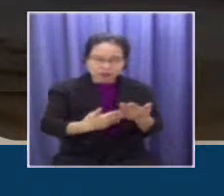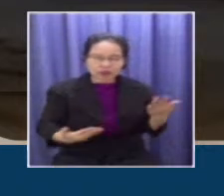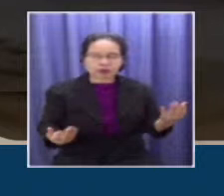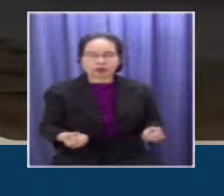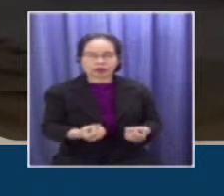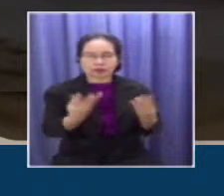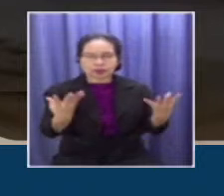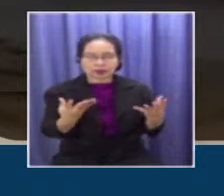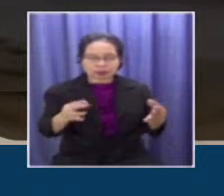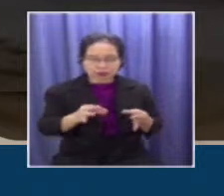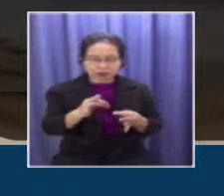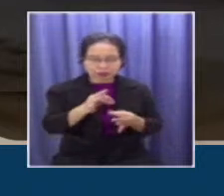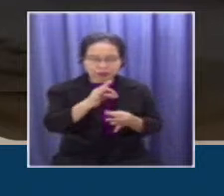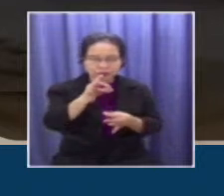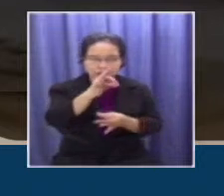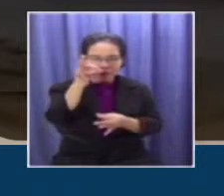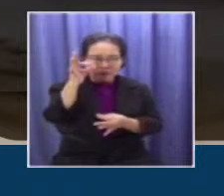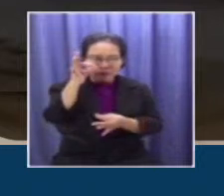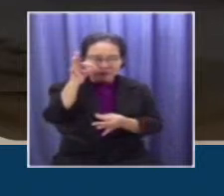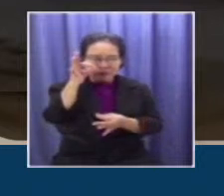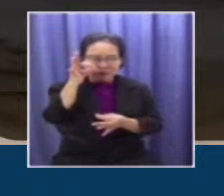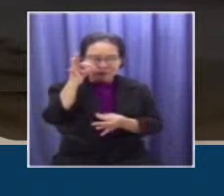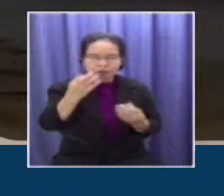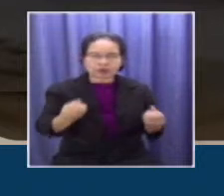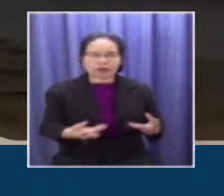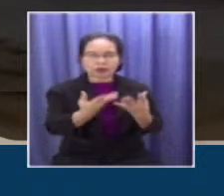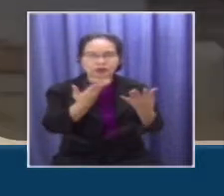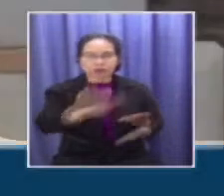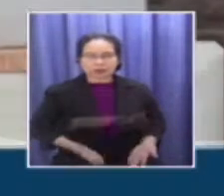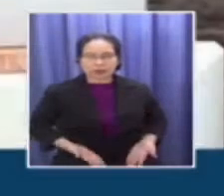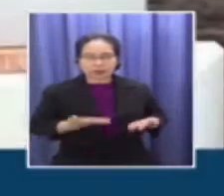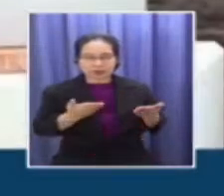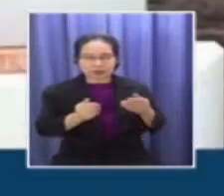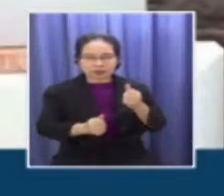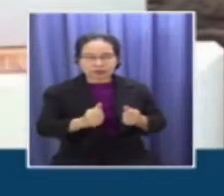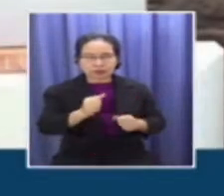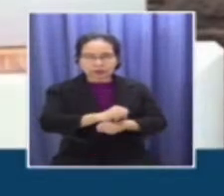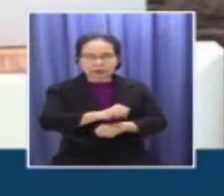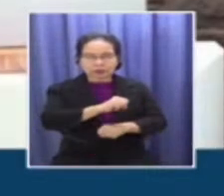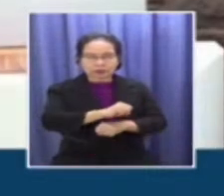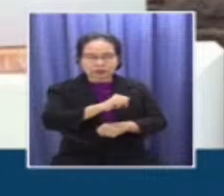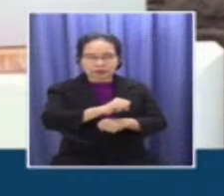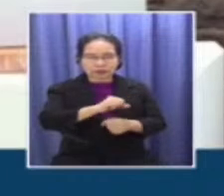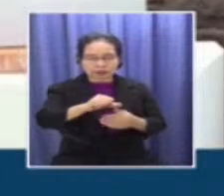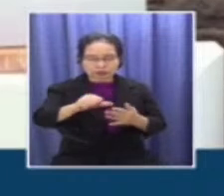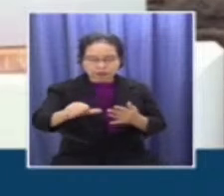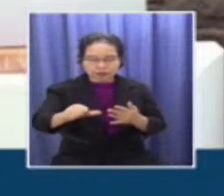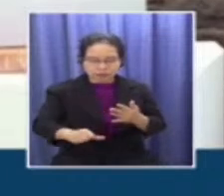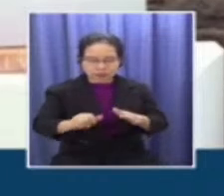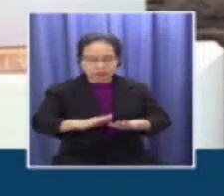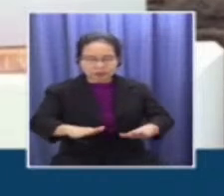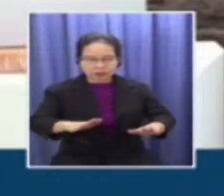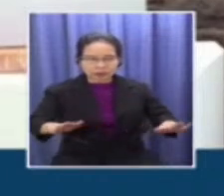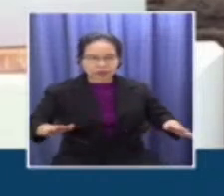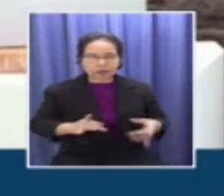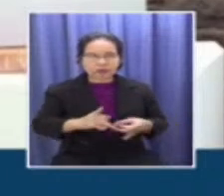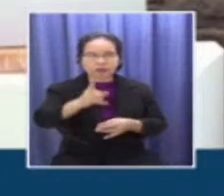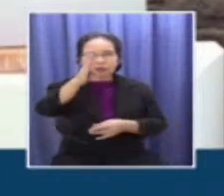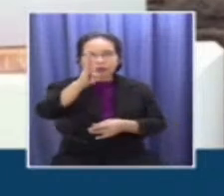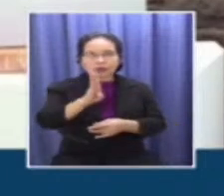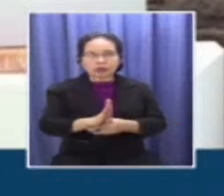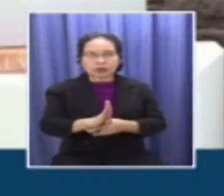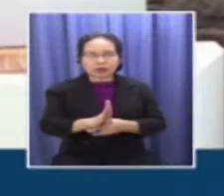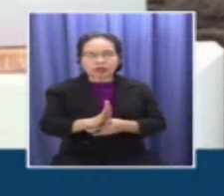da saa honhom no wɔyɛ bebree na moni ma honhom dodo